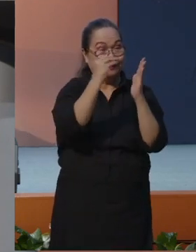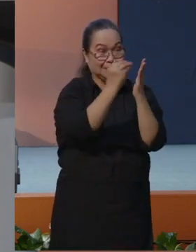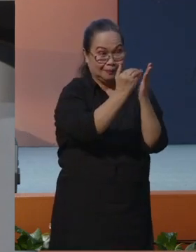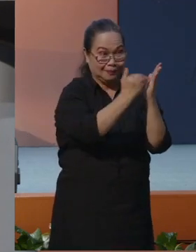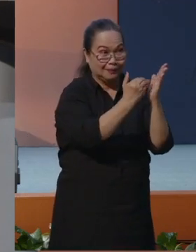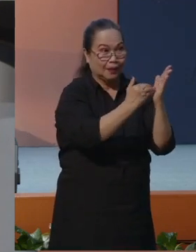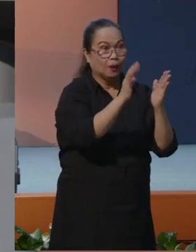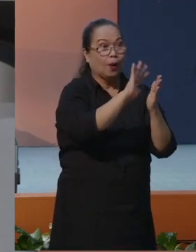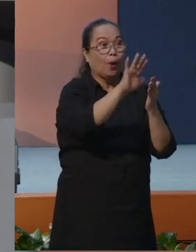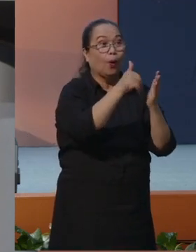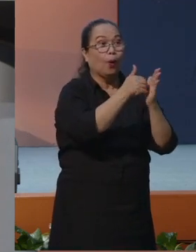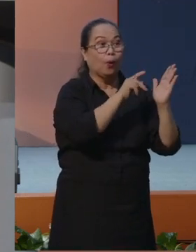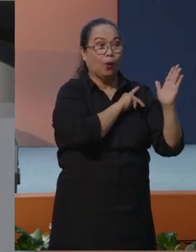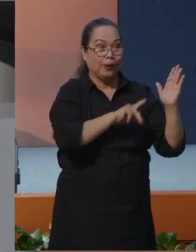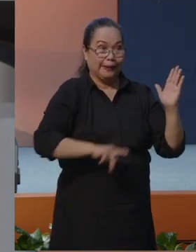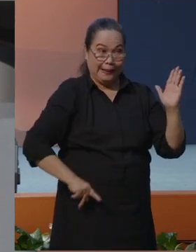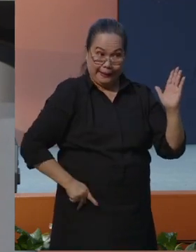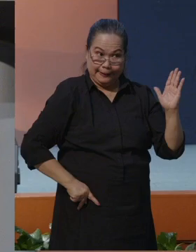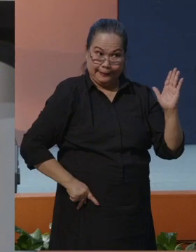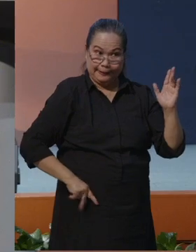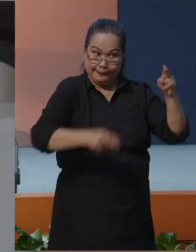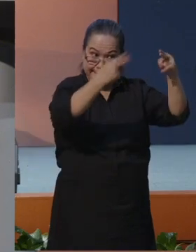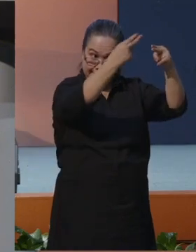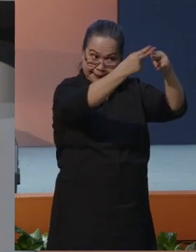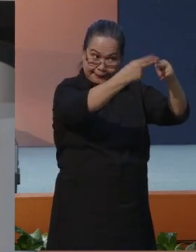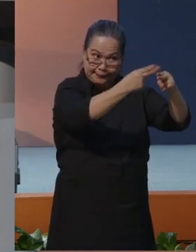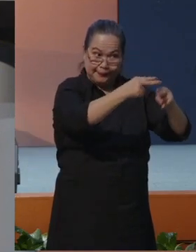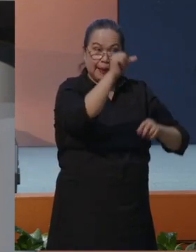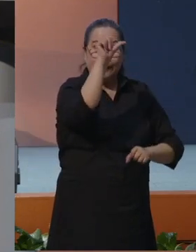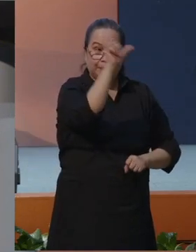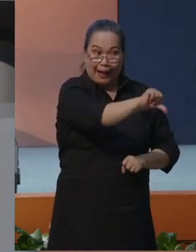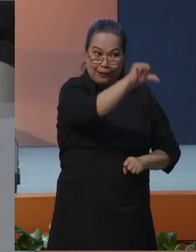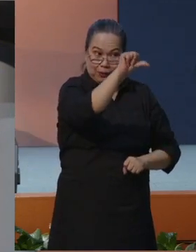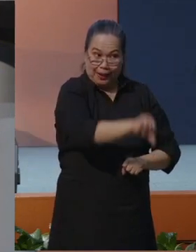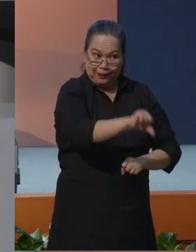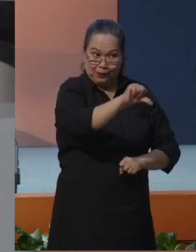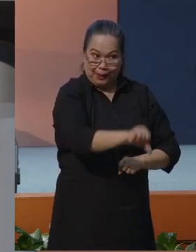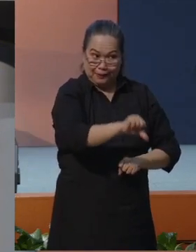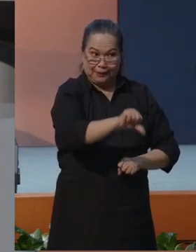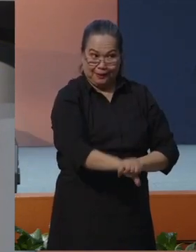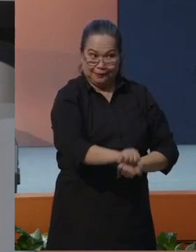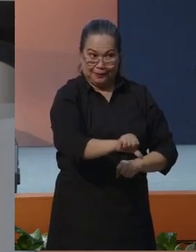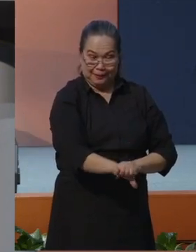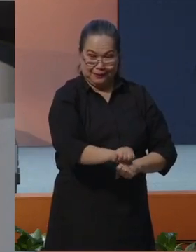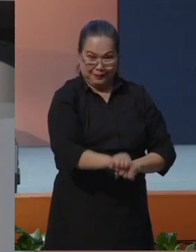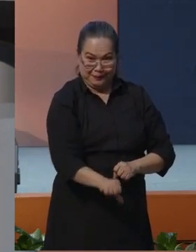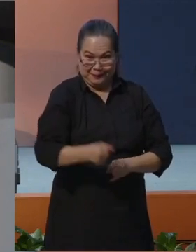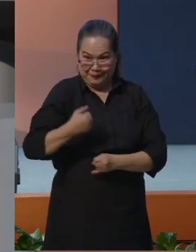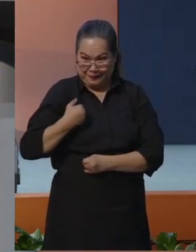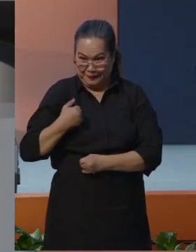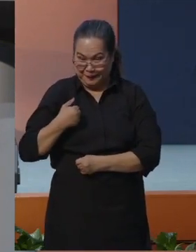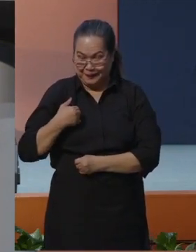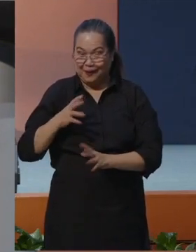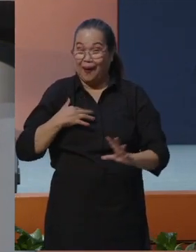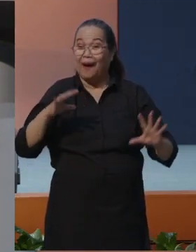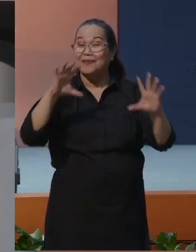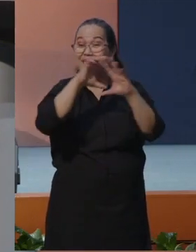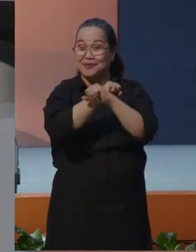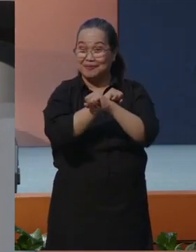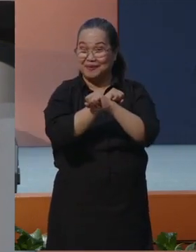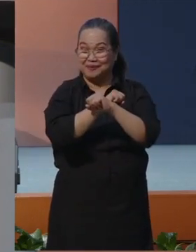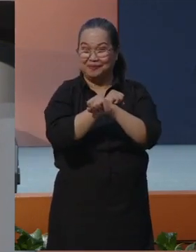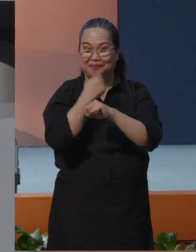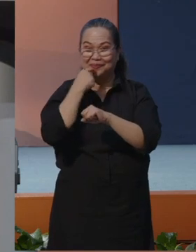ng hari na tinalo nila. Chapter 12, verses 1 to 24. May summary po na binigay si